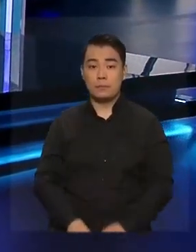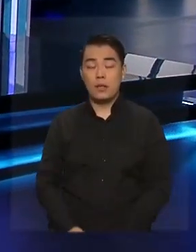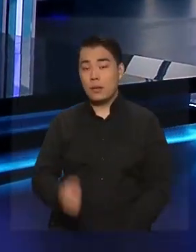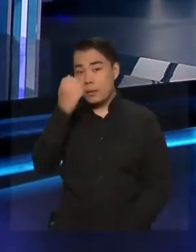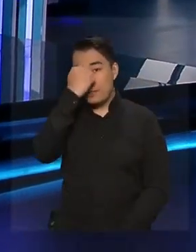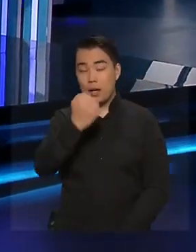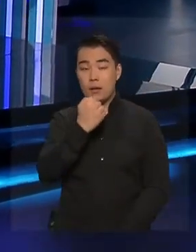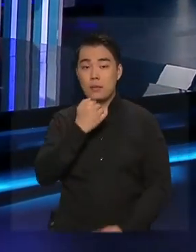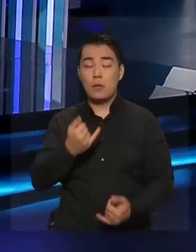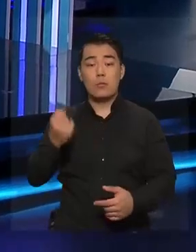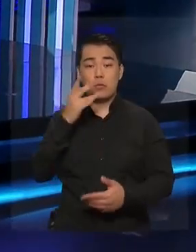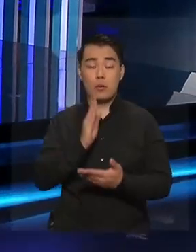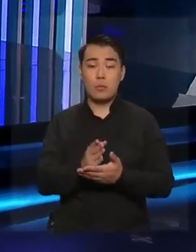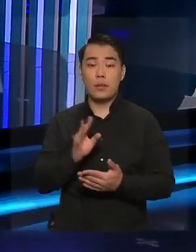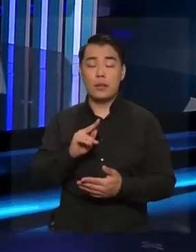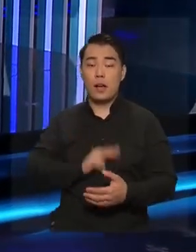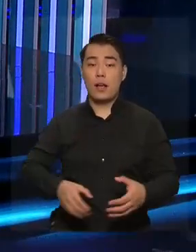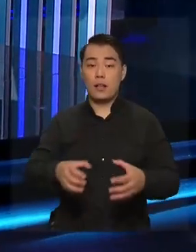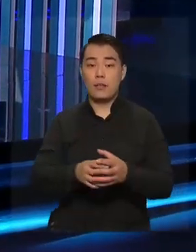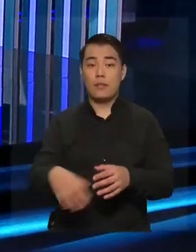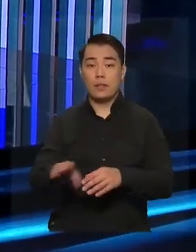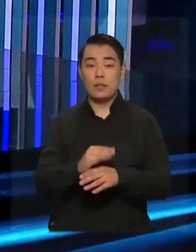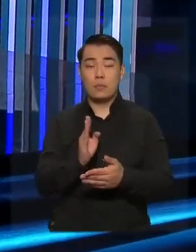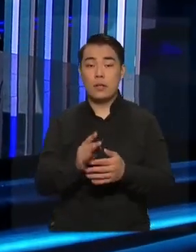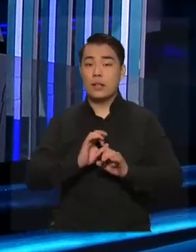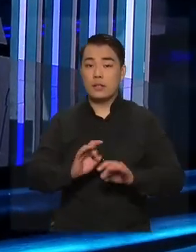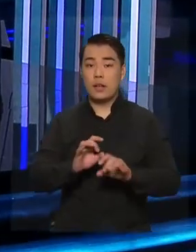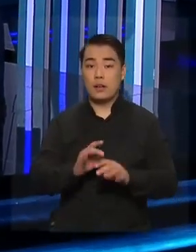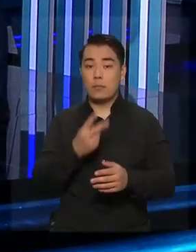Надеюсь, что мы узнаем действительно, и наши корреспонденты будут держать руку на пульсе.